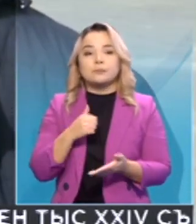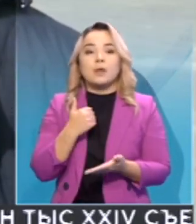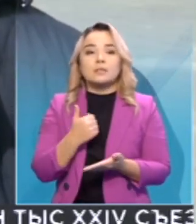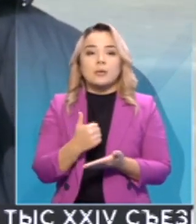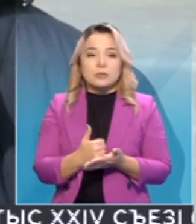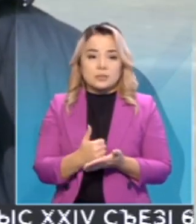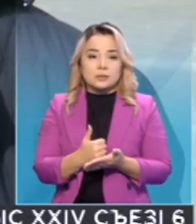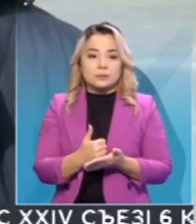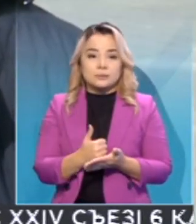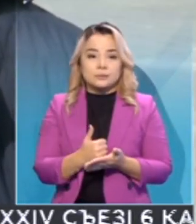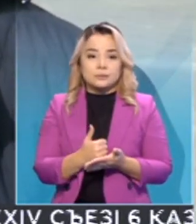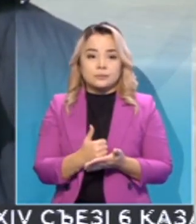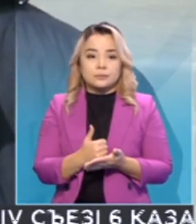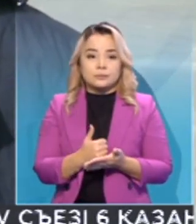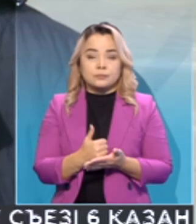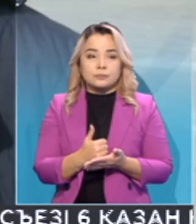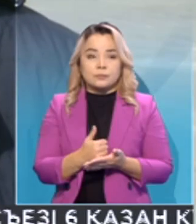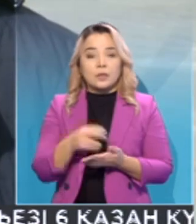бастапқысы